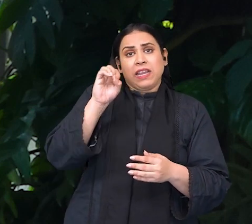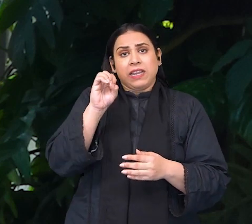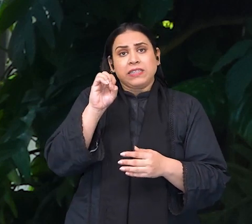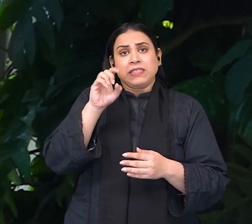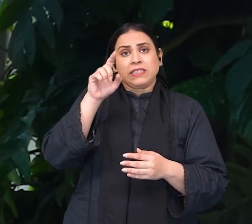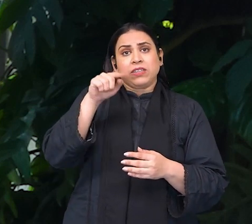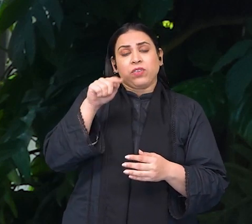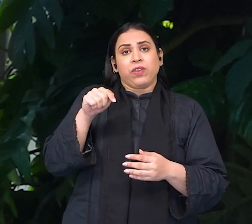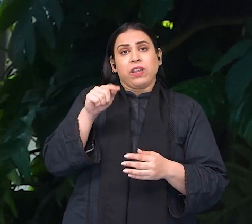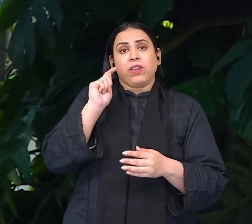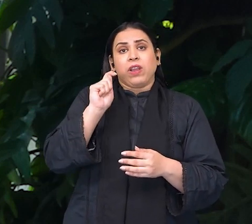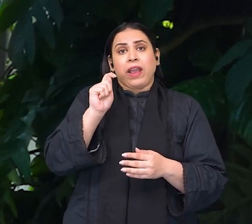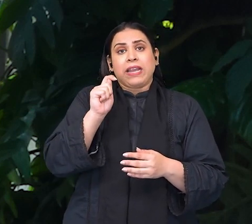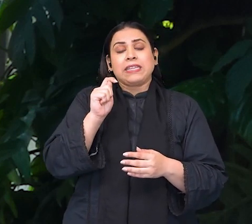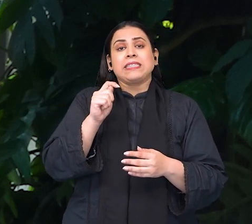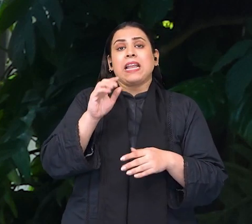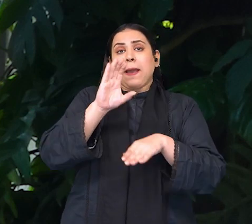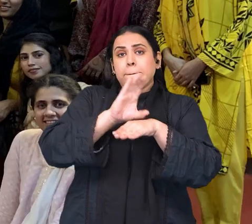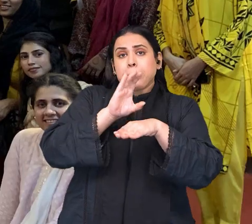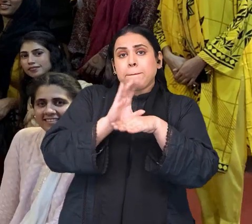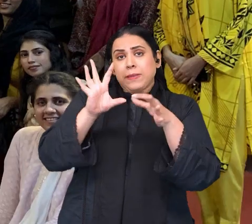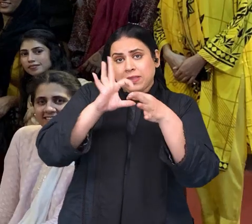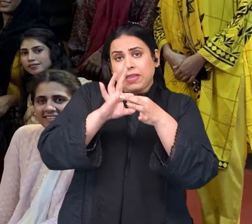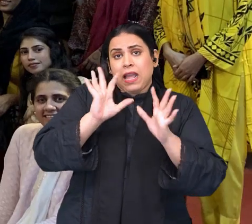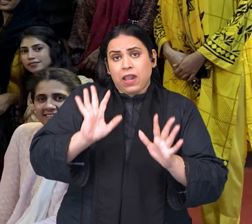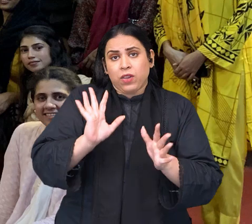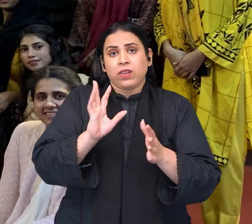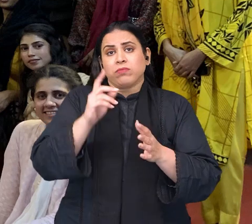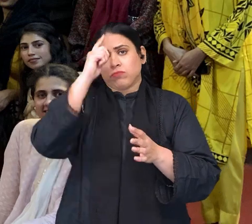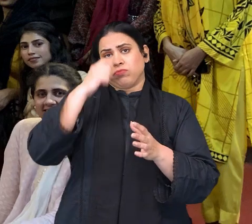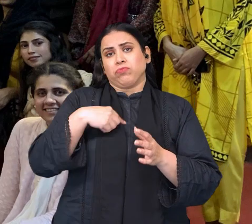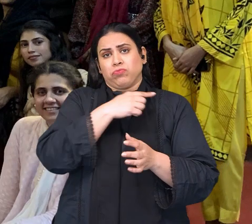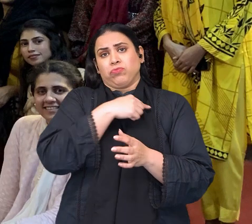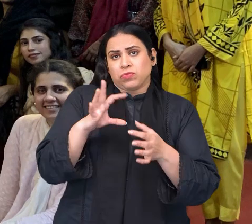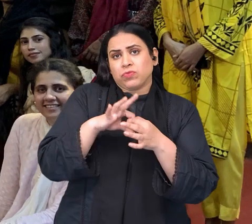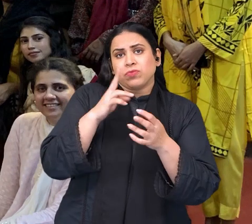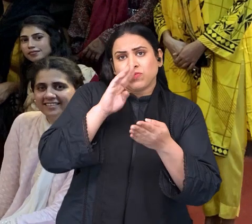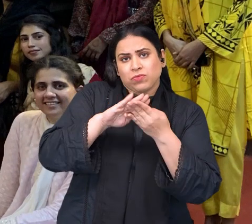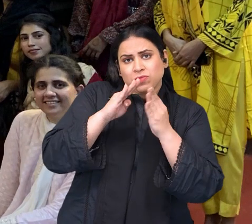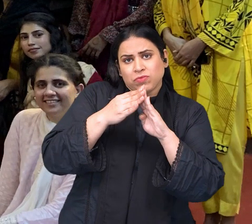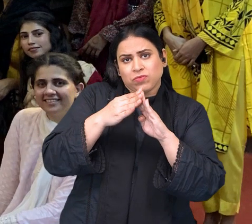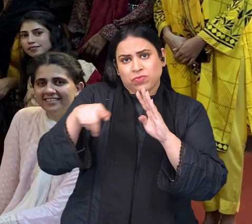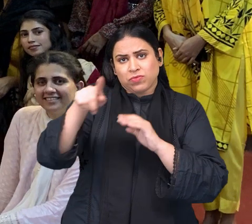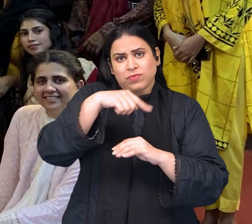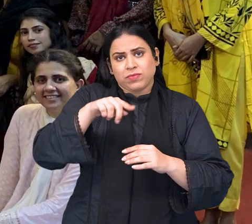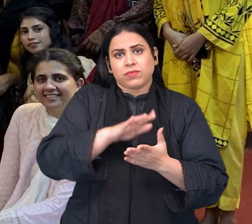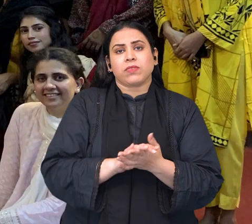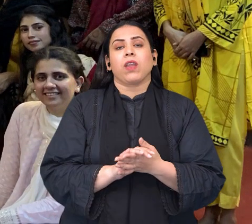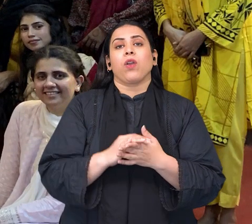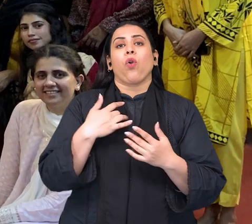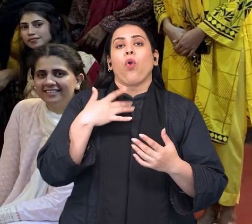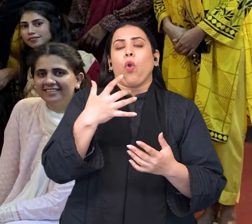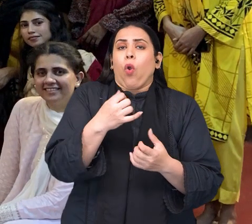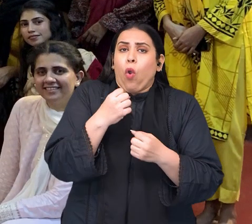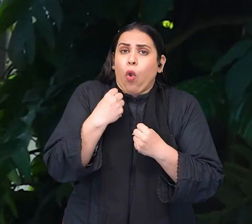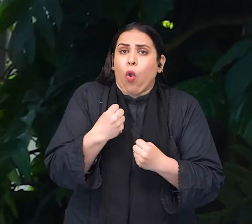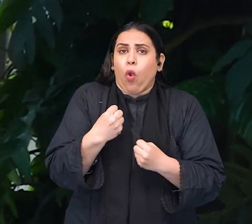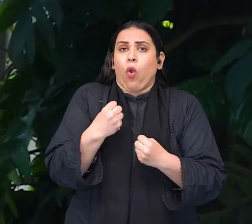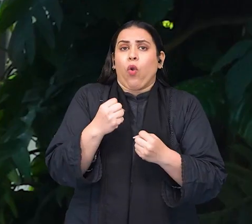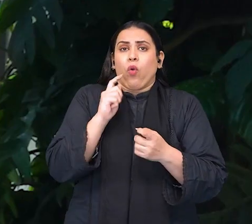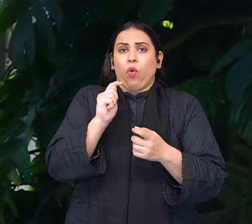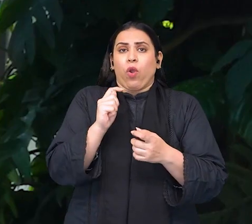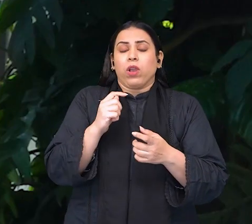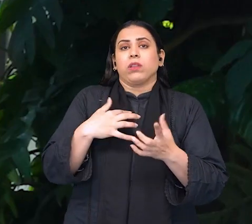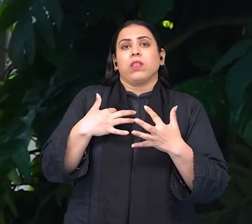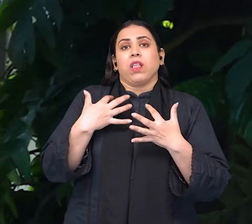80% वर्कफोर्स का ताल्लुक रिलीजियस माइनॉरिटीज से है, predominantly Christian community. These workers do not just face harsh working